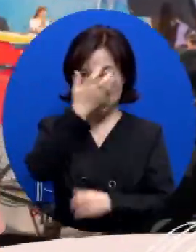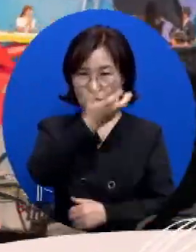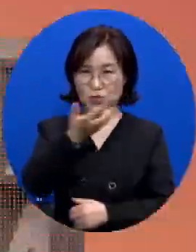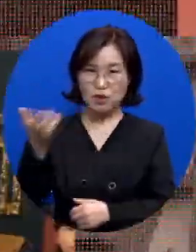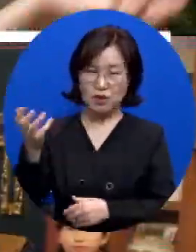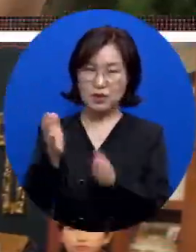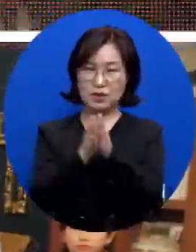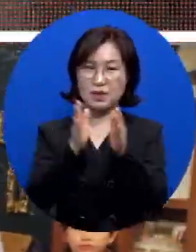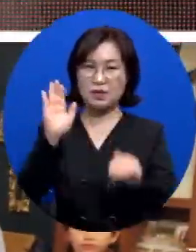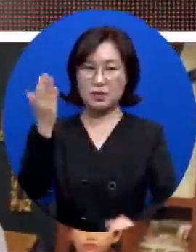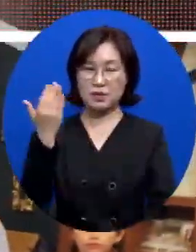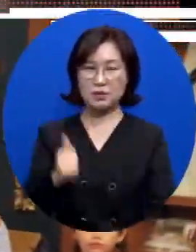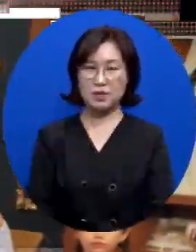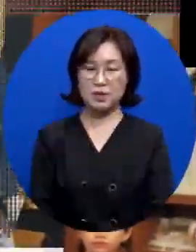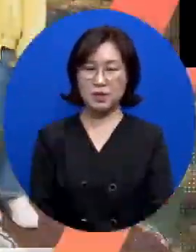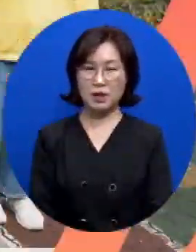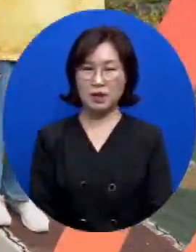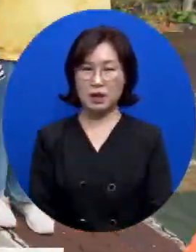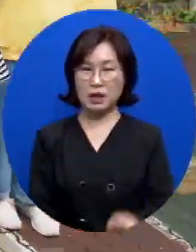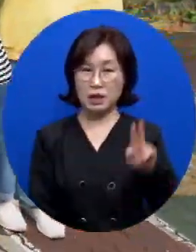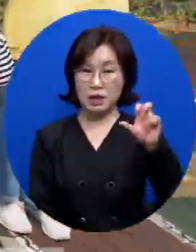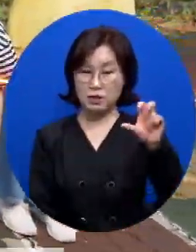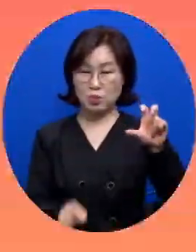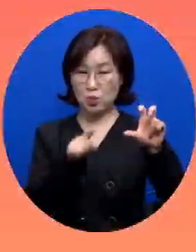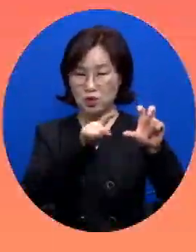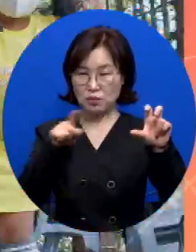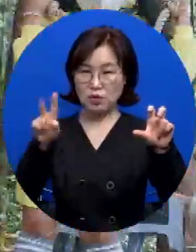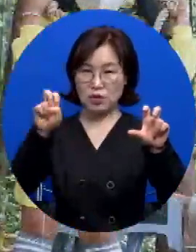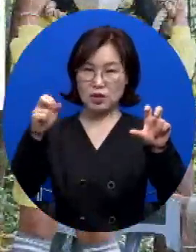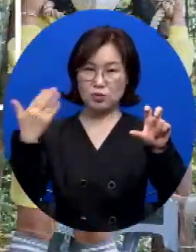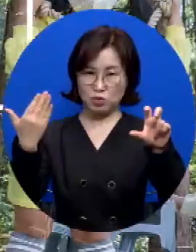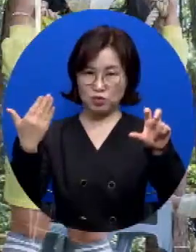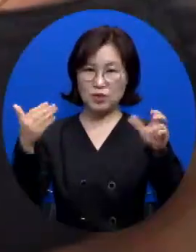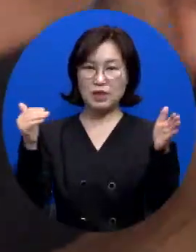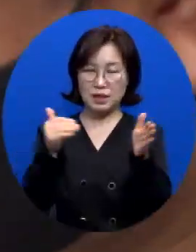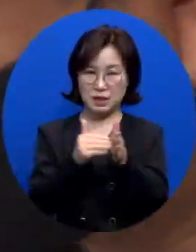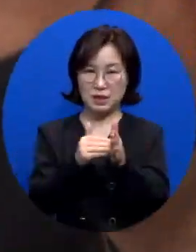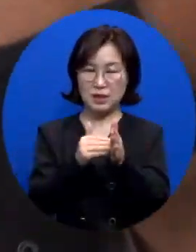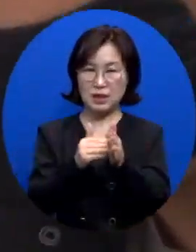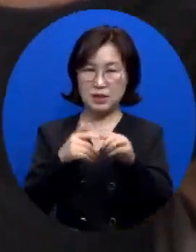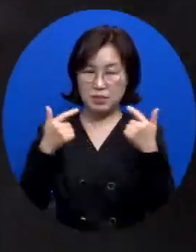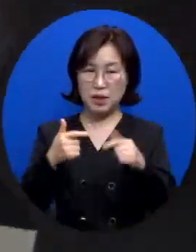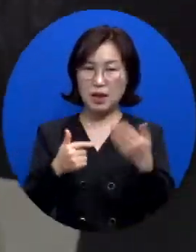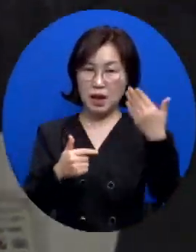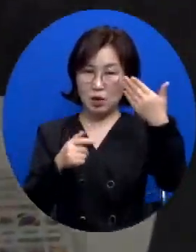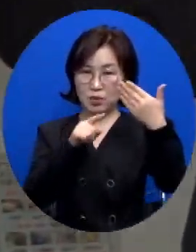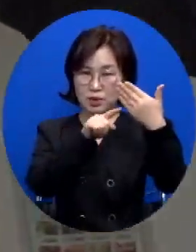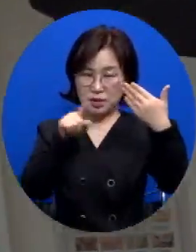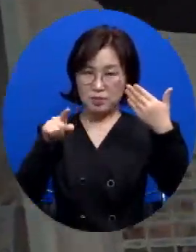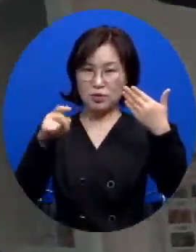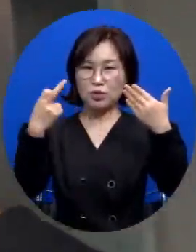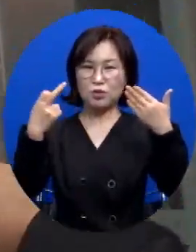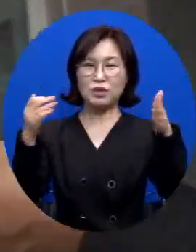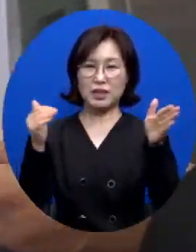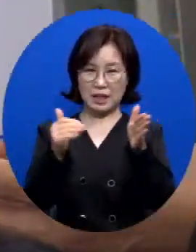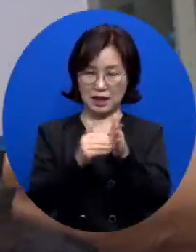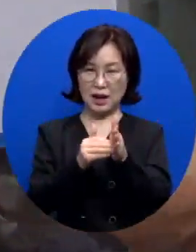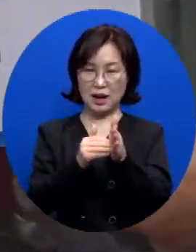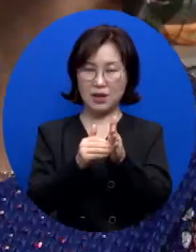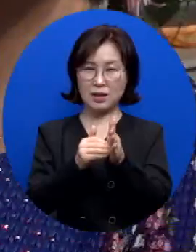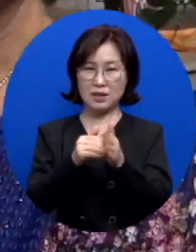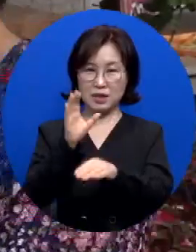시작했습니다. 25일 월요일부터 29일 금요일까지 매일 오전 9시부터 12시까지